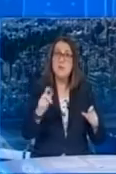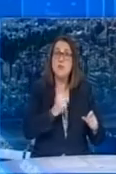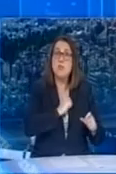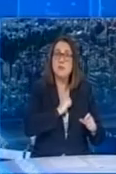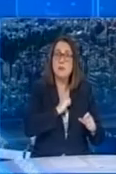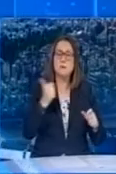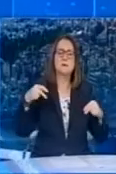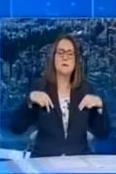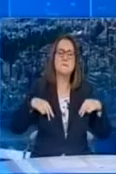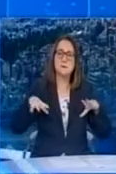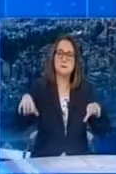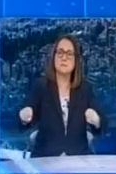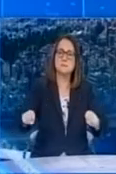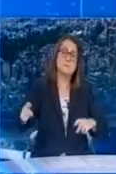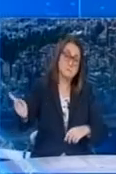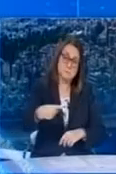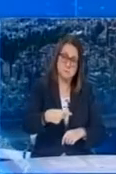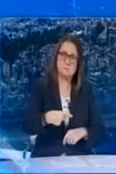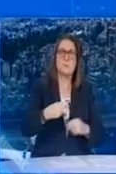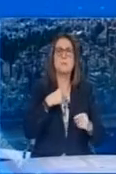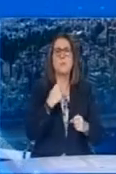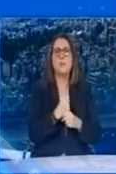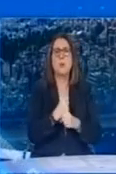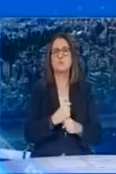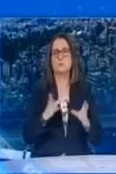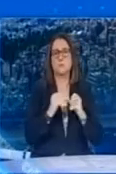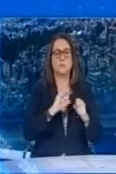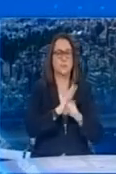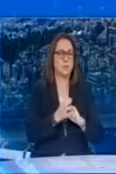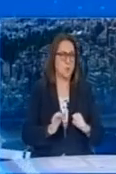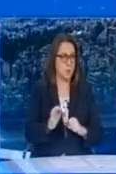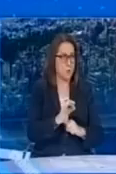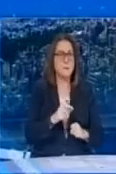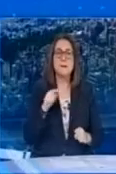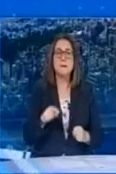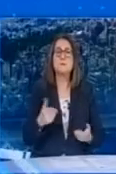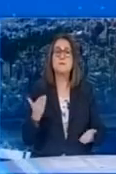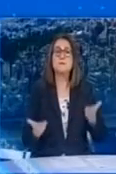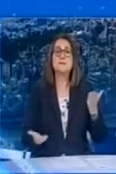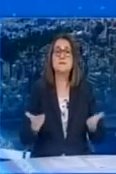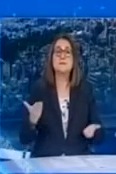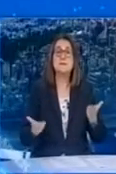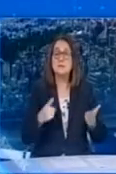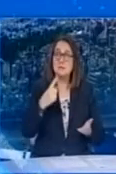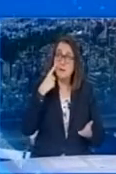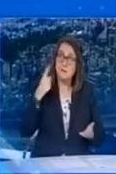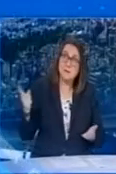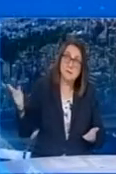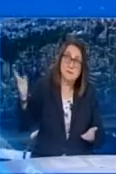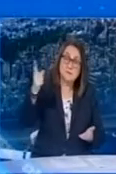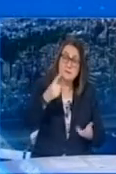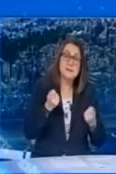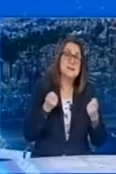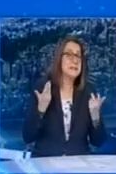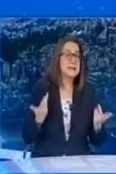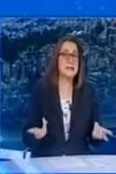για να έχουμε μια εικόνα σύγκρισης με άλλες χώρες. Μια σύγκριση που διαψεύει απολύτως το αφήγημα